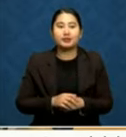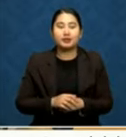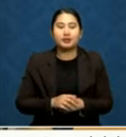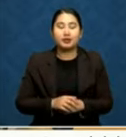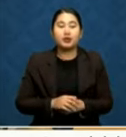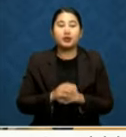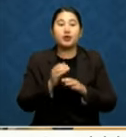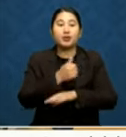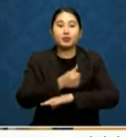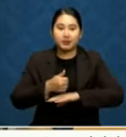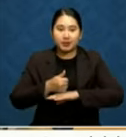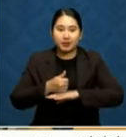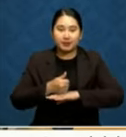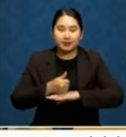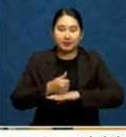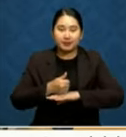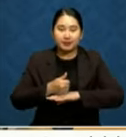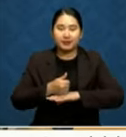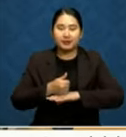พันธ์